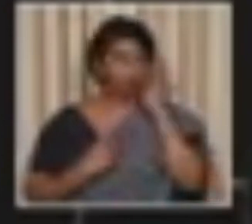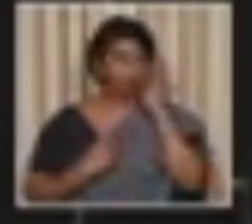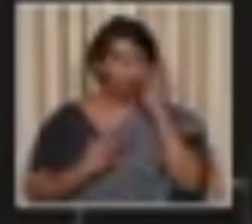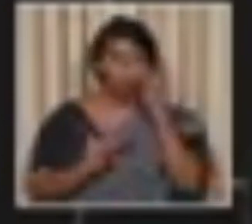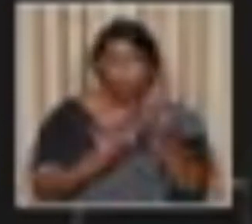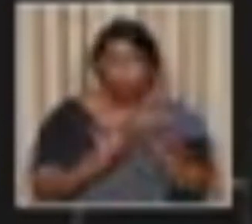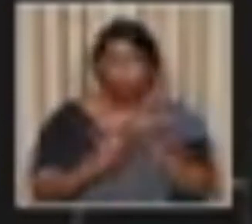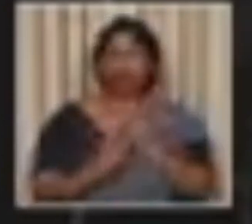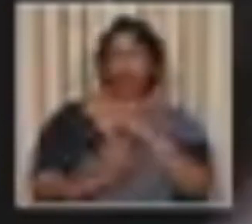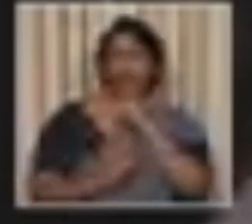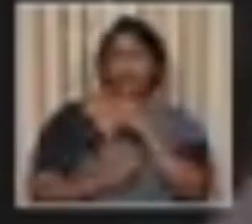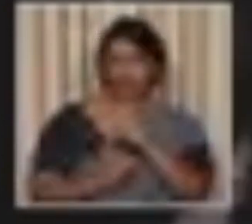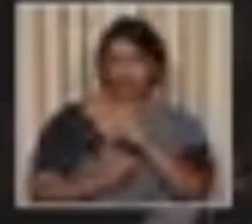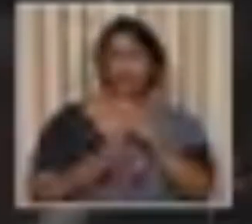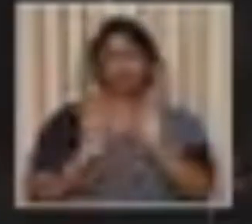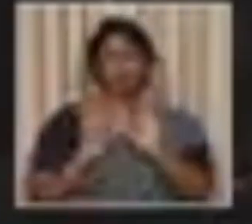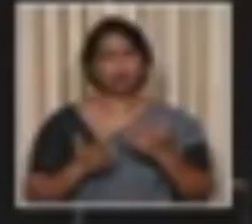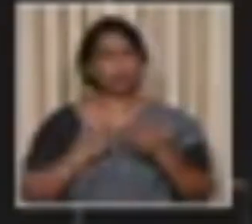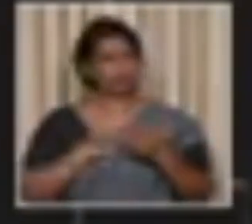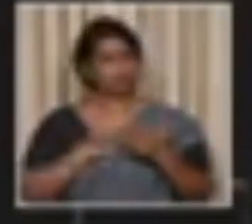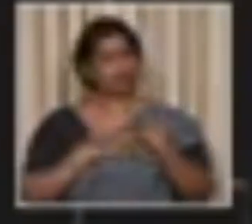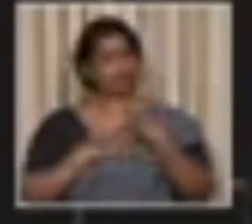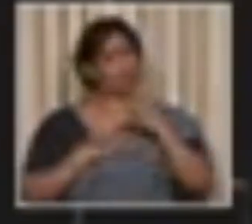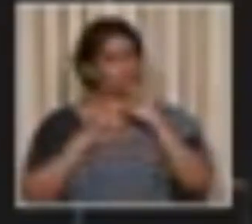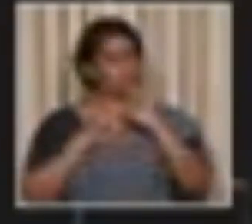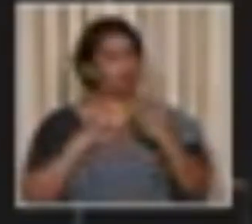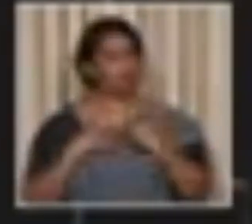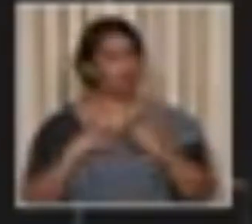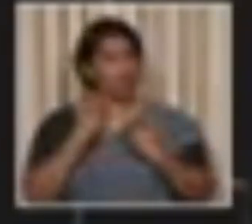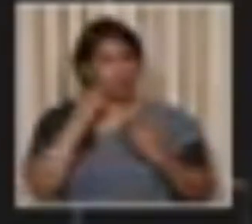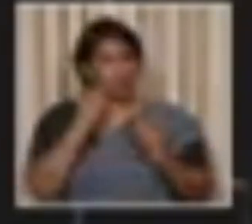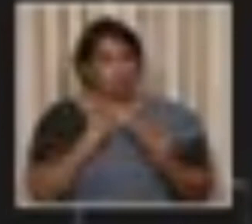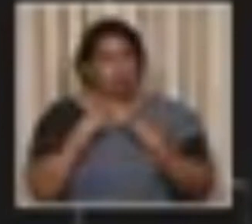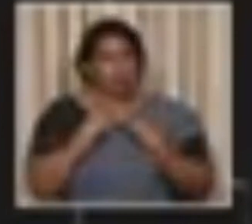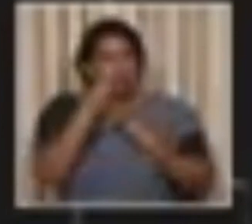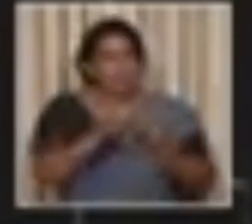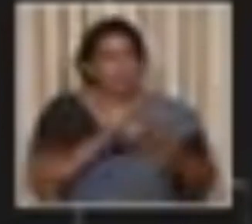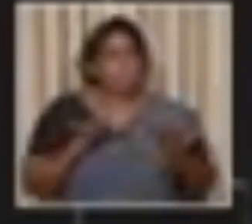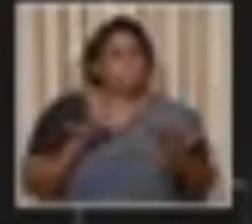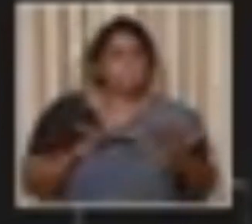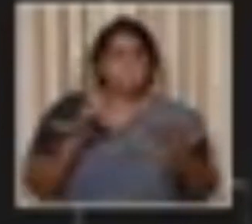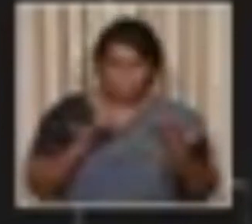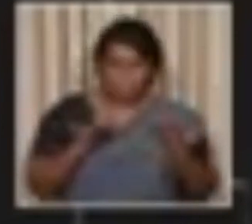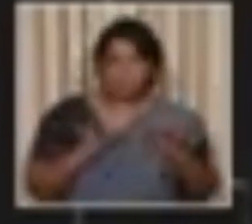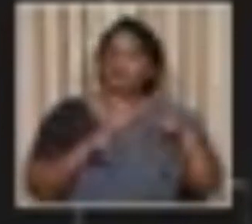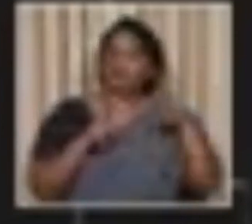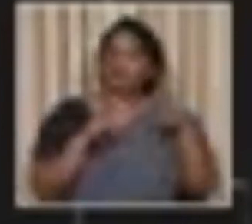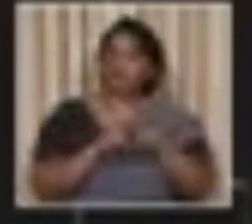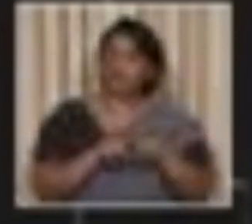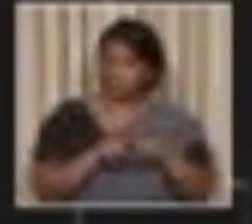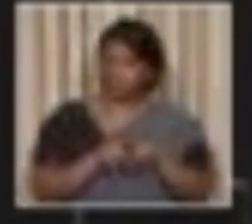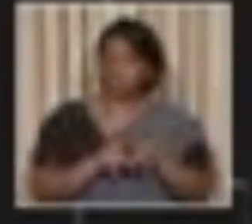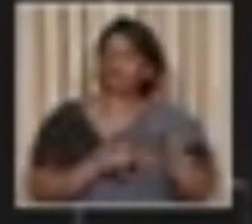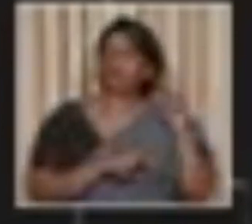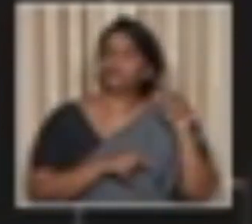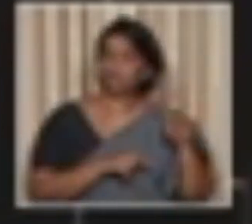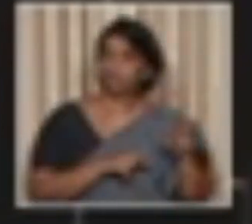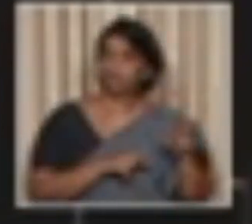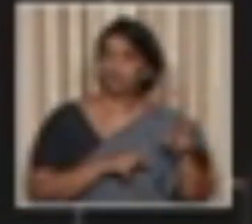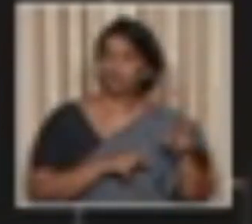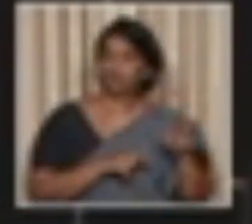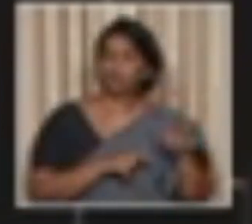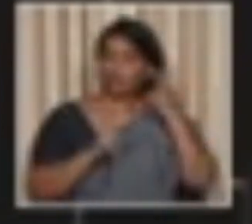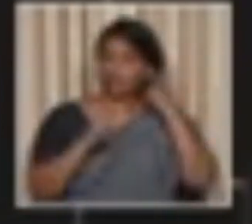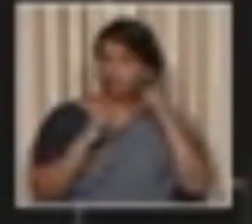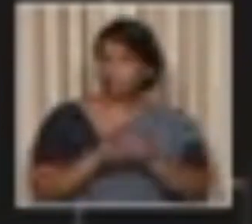முடியாது என்று என்னுடைய நிலைப்பாட்டை சொல்வது அது அவசியமற்ற ஒன்று என்று நீங்கள் இந்த சமூகத்தை வழிநடத்துவீர்களாக இருந்தால் உங்களை மிக காத்திரமாகவும் காட்டமாகவும்